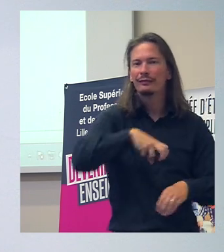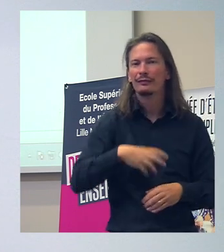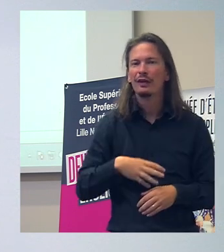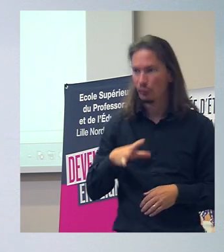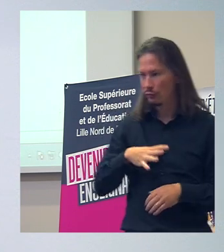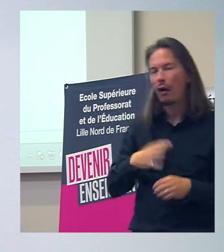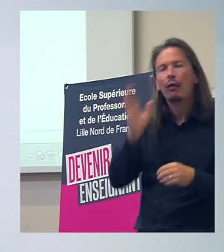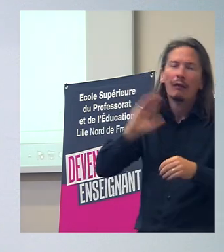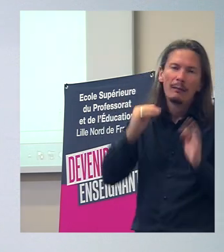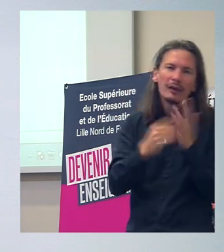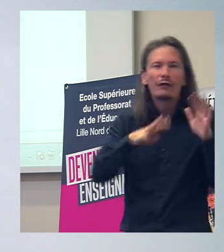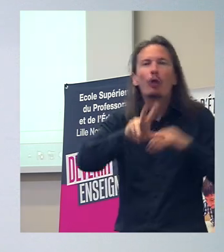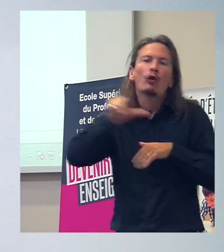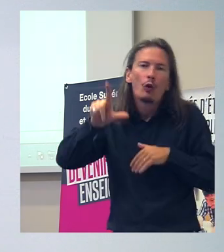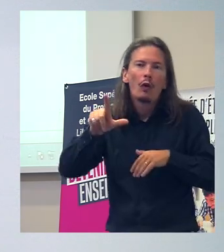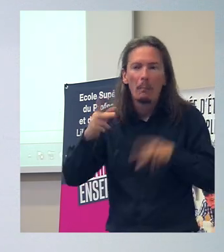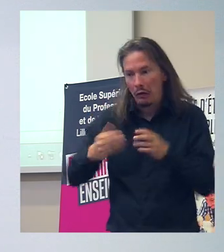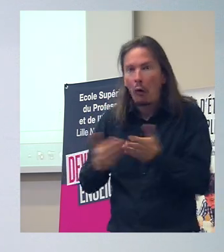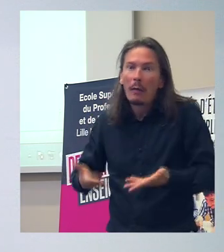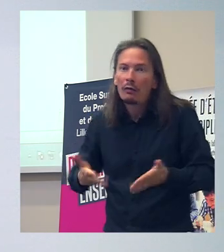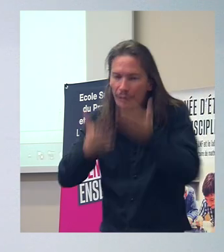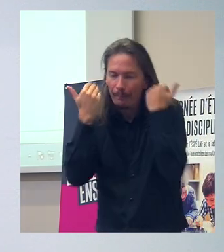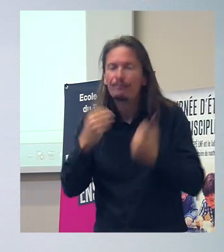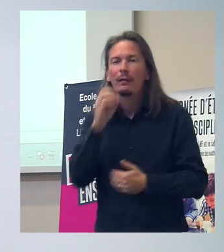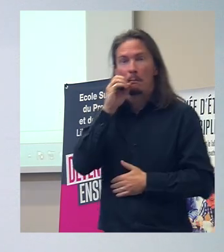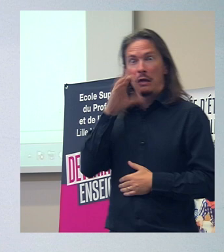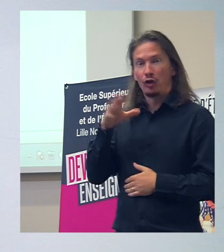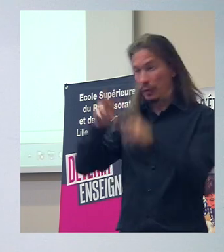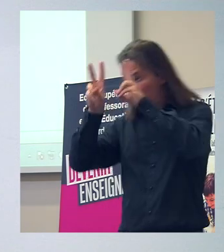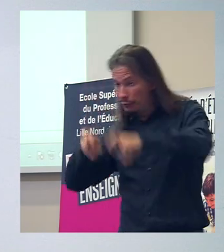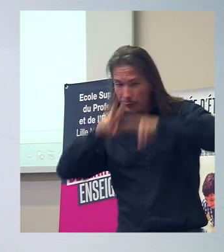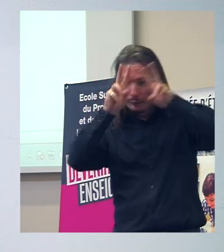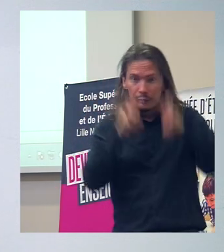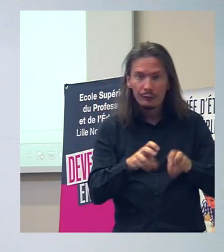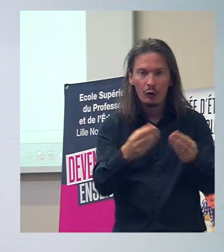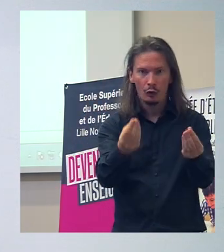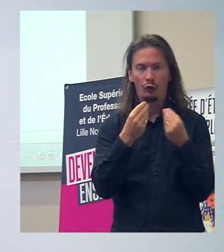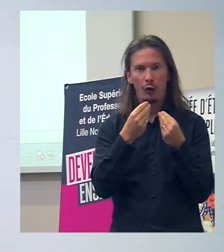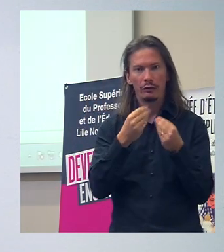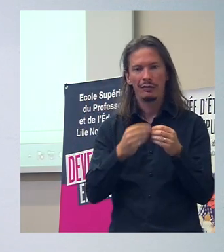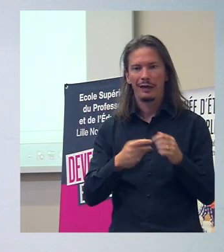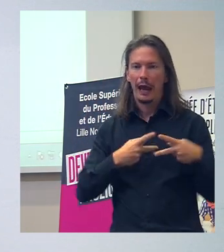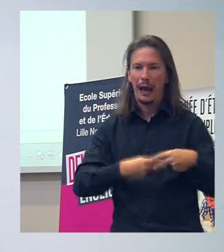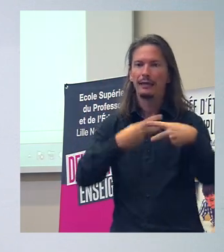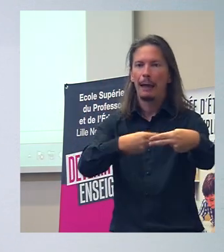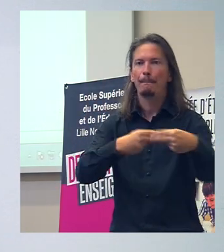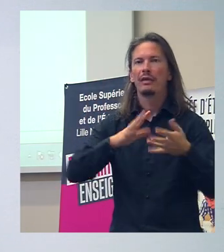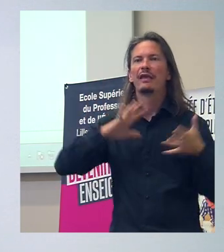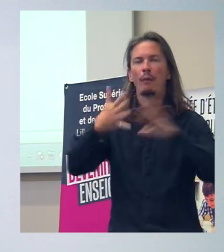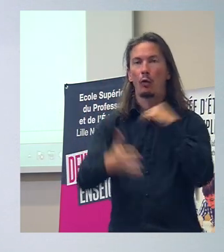récréation. Donc, Jean Piaget va dégager trois grandes étapes du